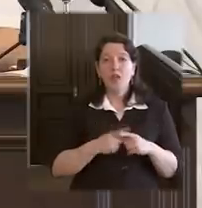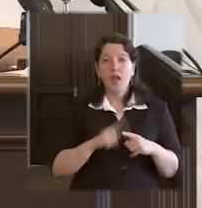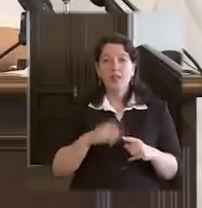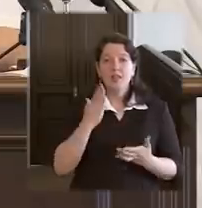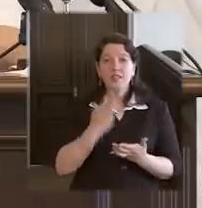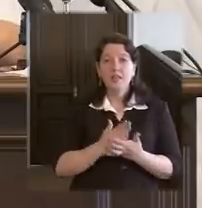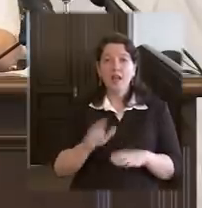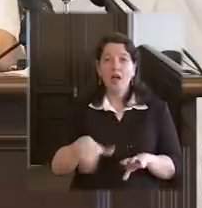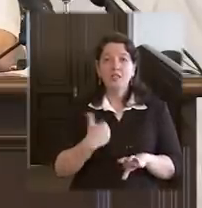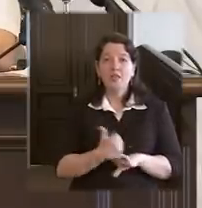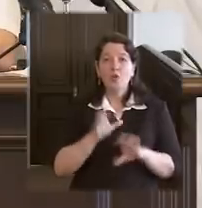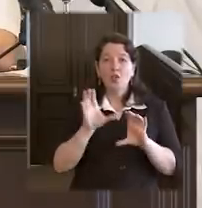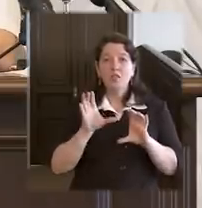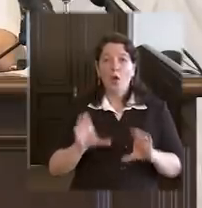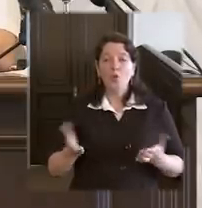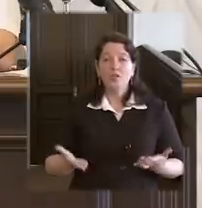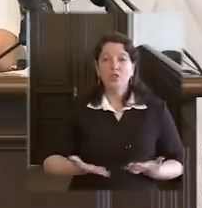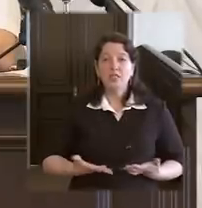Вот основной закон бытия.